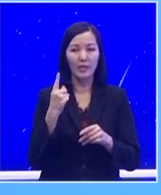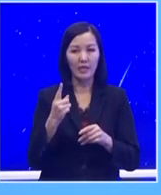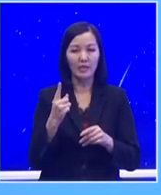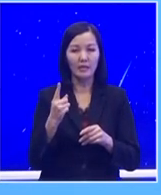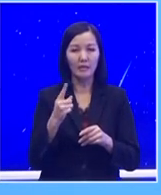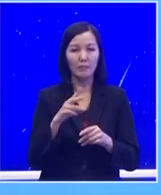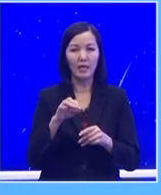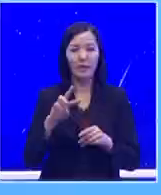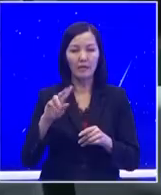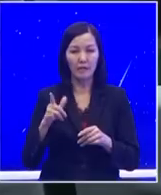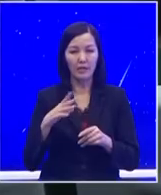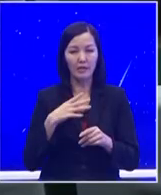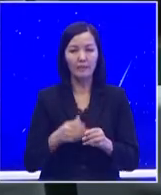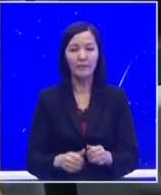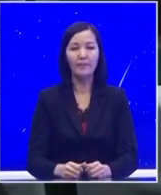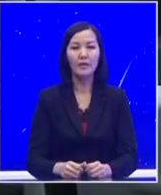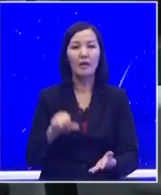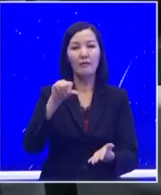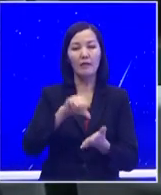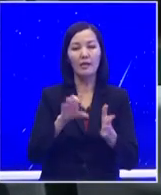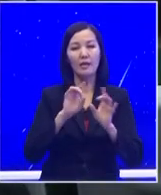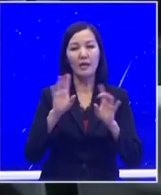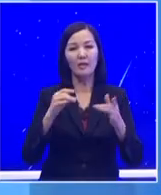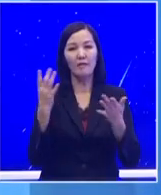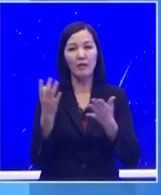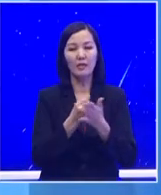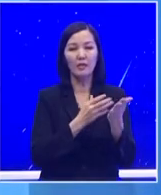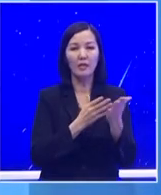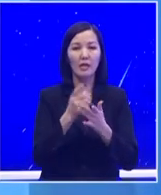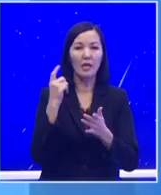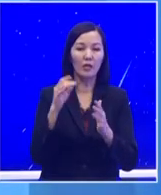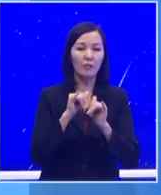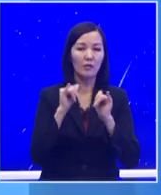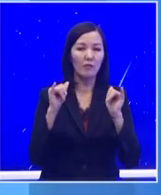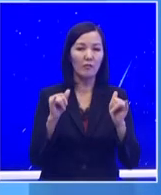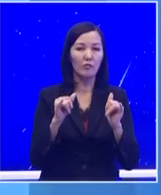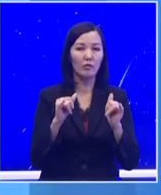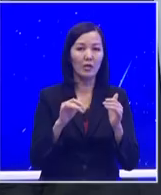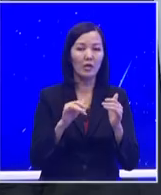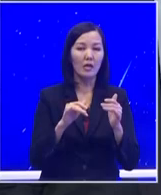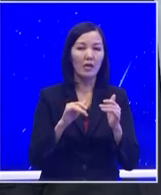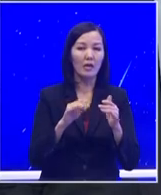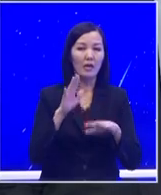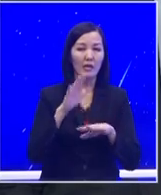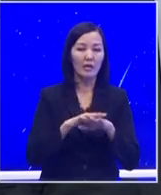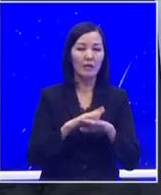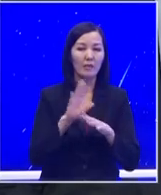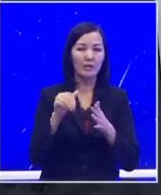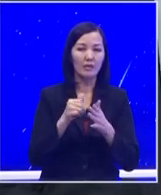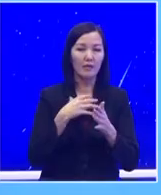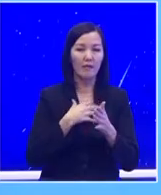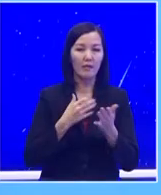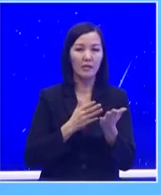миллиарда тенге. Докладываясь о достижениях в структуре экономического роста, градоначальник остановился на его основных